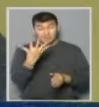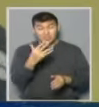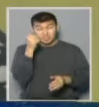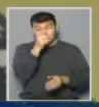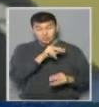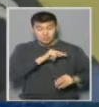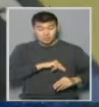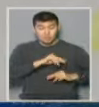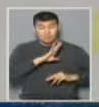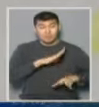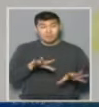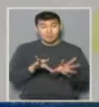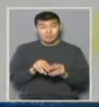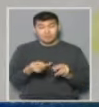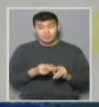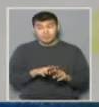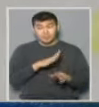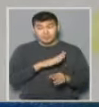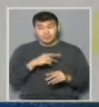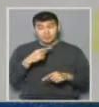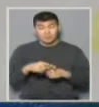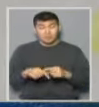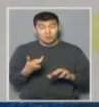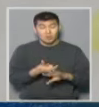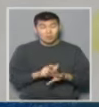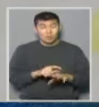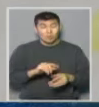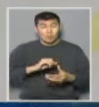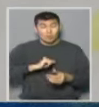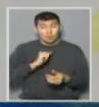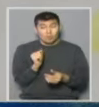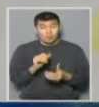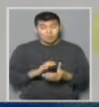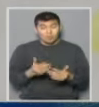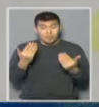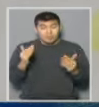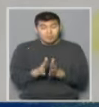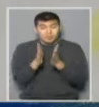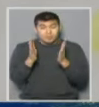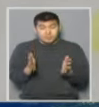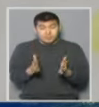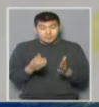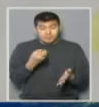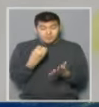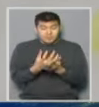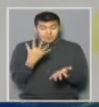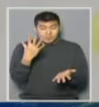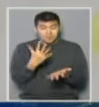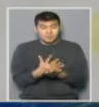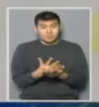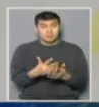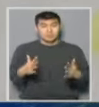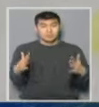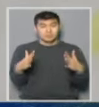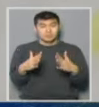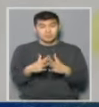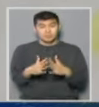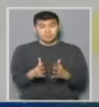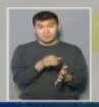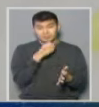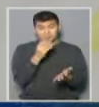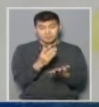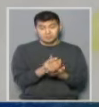еттім. Бүгінгі шара мынаға өте дұрыс шара деп ойлаймын. Енді үлкен қазынасы бар үйдің, үлкені